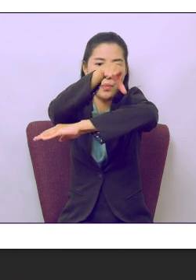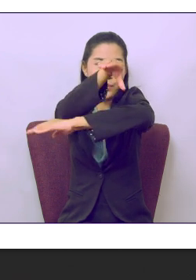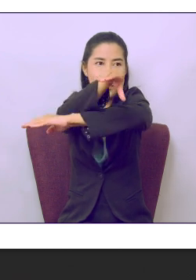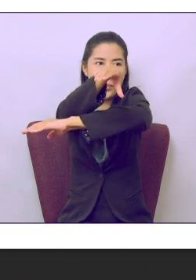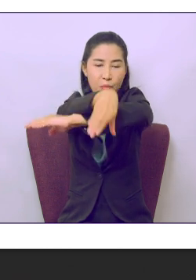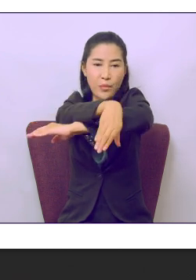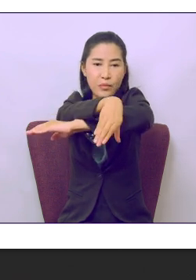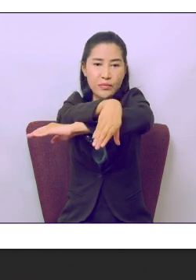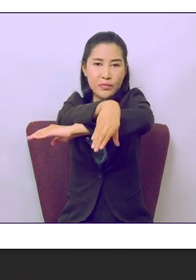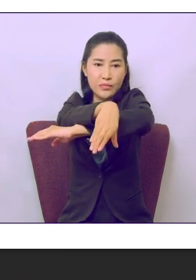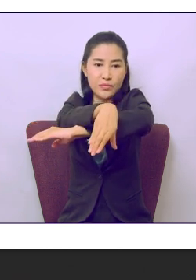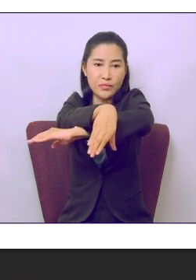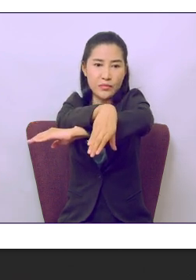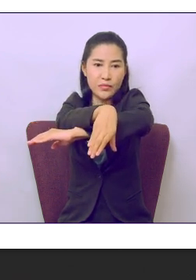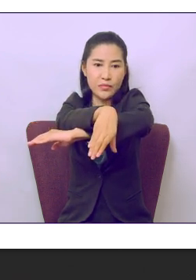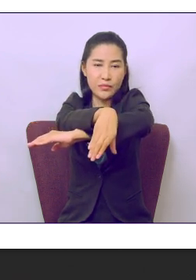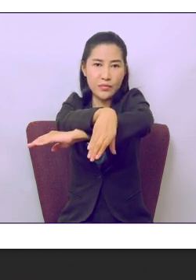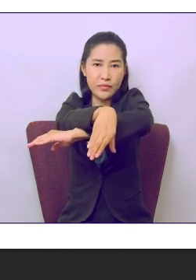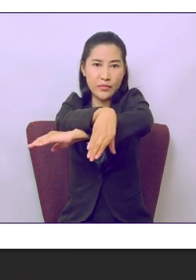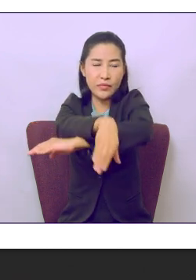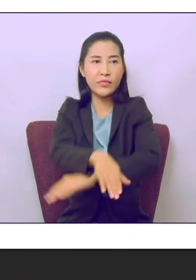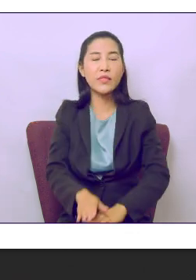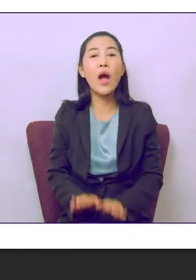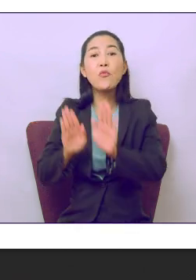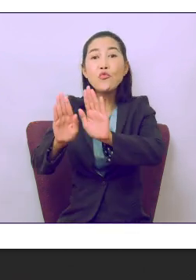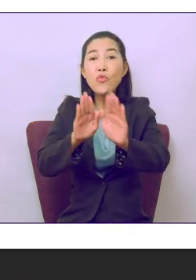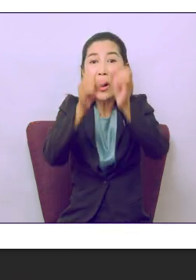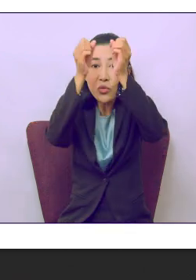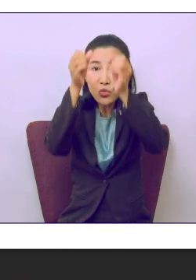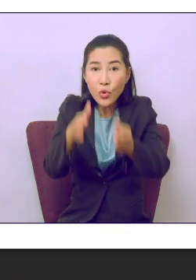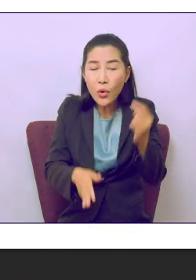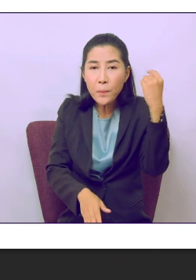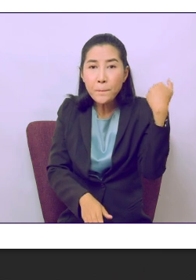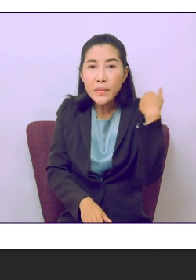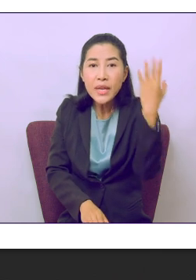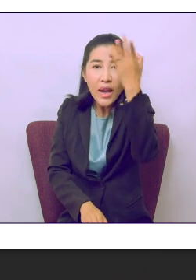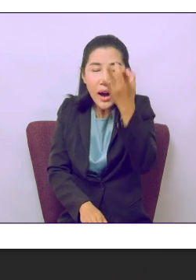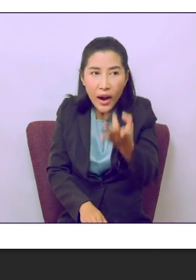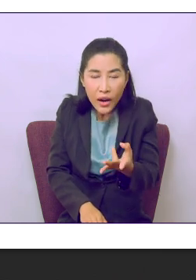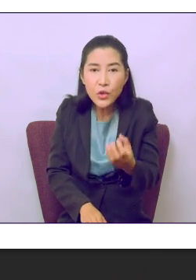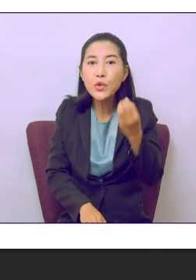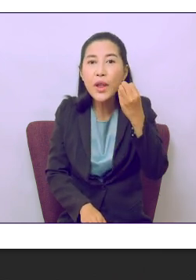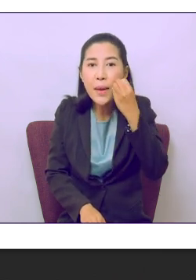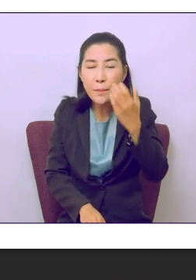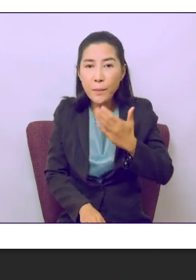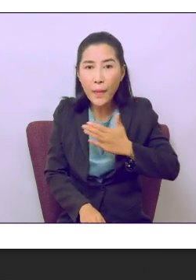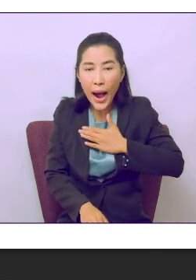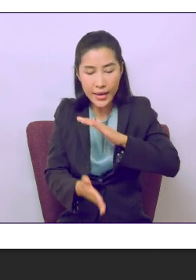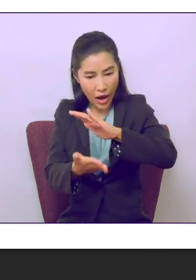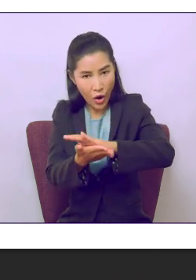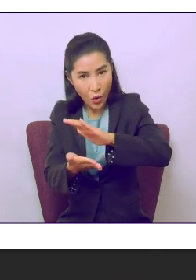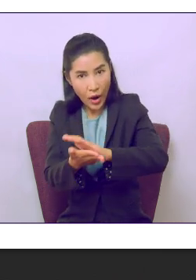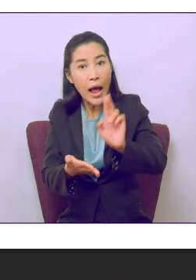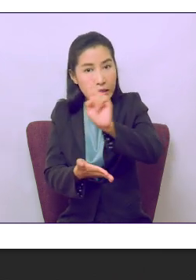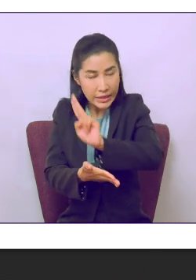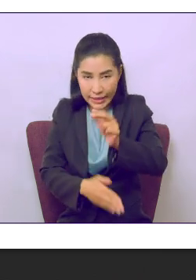แล้วแต่ที่ที่บ้านเรามีเอออันนึงผมอยากฝากอย่างงี้ครับคุณครูเรามีอะไรที่อยู่ในบ้านเราในโรงเรียน